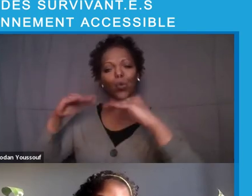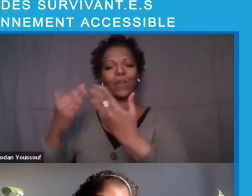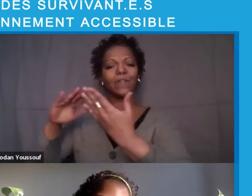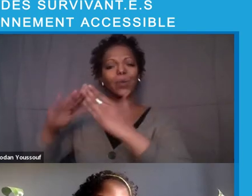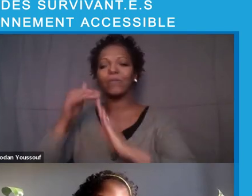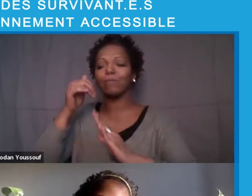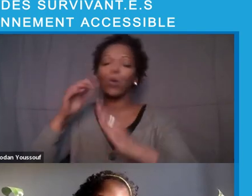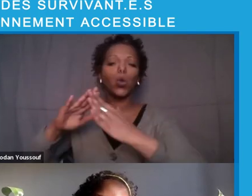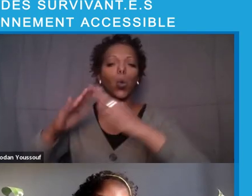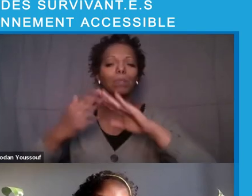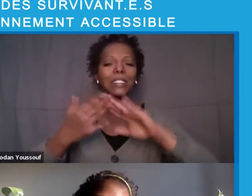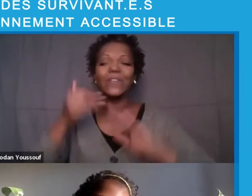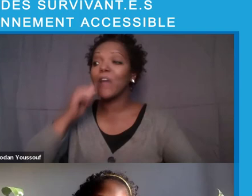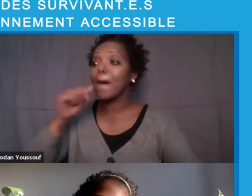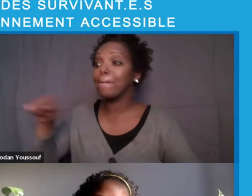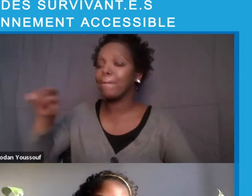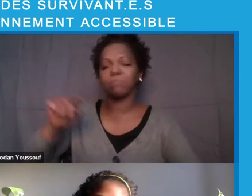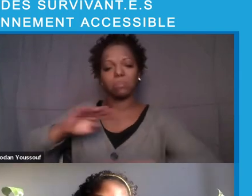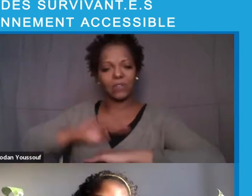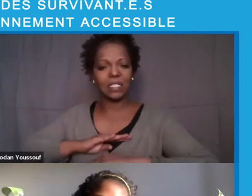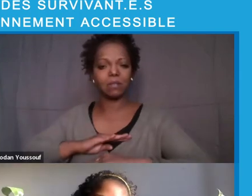pour leur venir en aide à ces femmes-là.